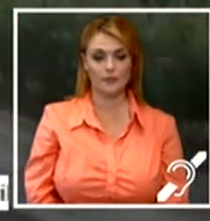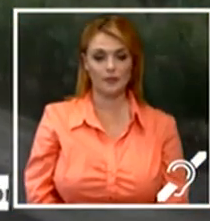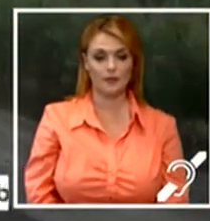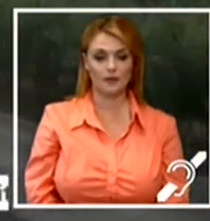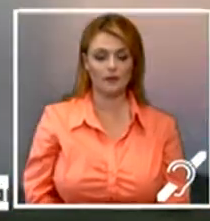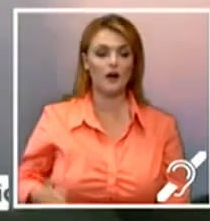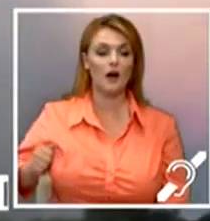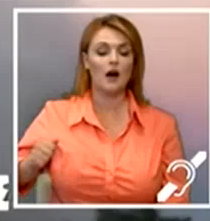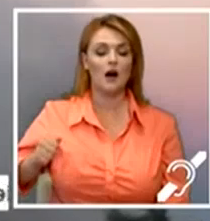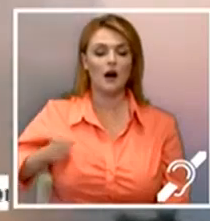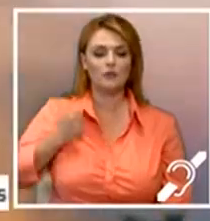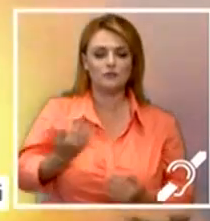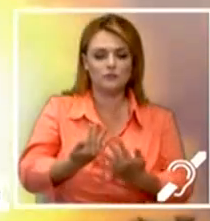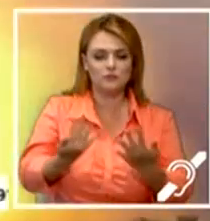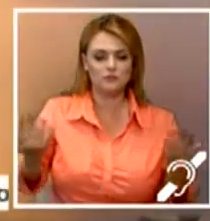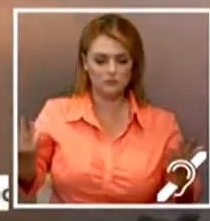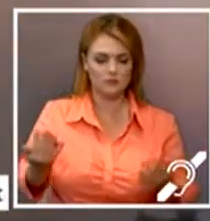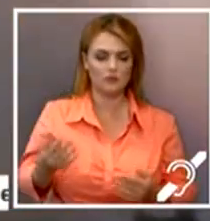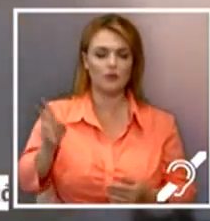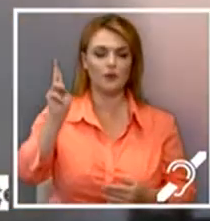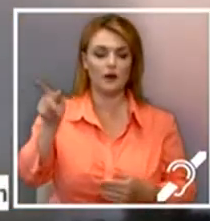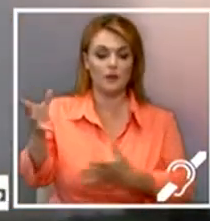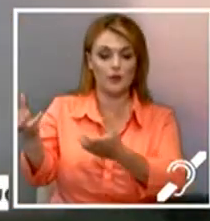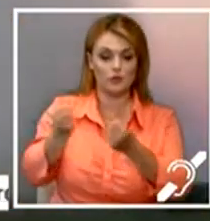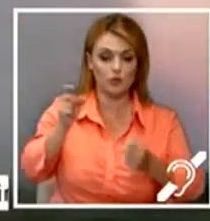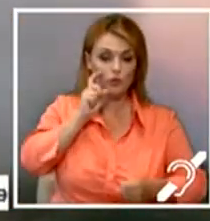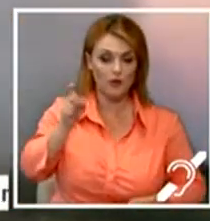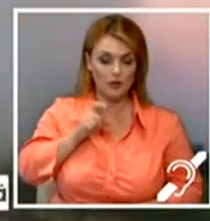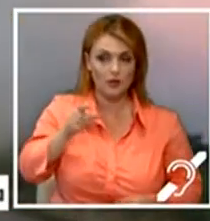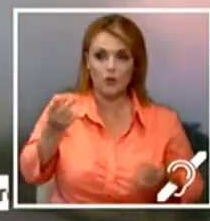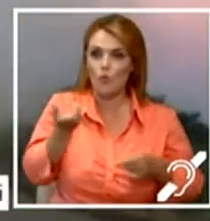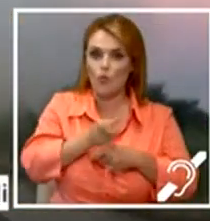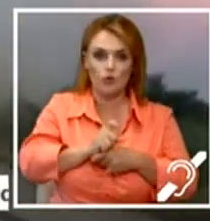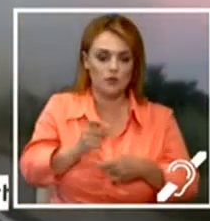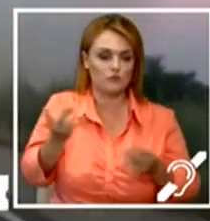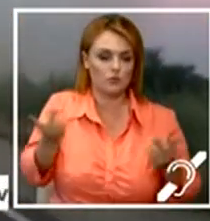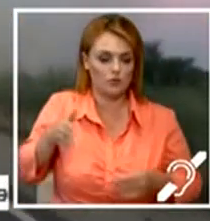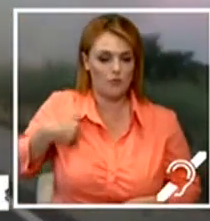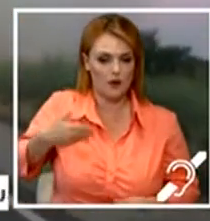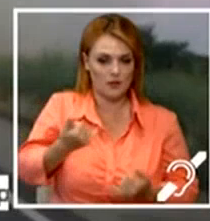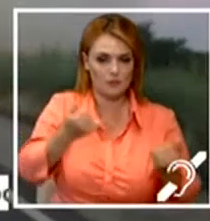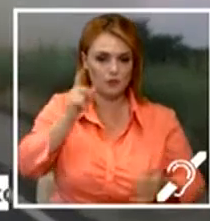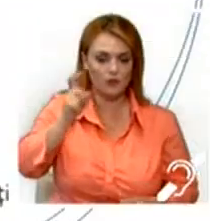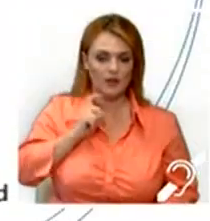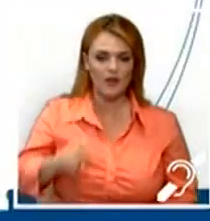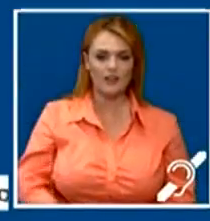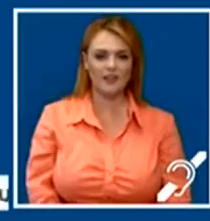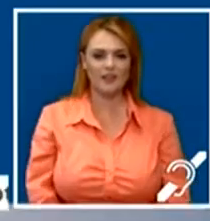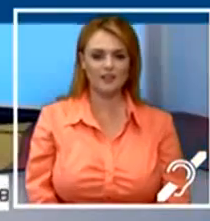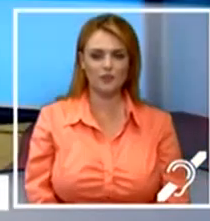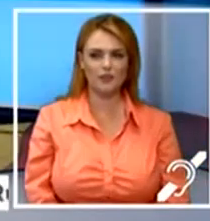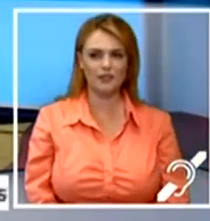Armamentul primit din Occident este de mare folos ucrainenilor, care își continuă contraofensiva în regiunea Herson.